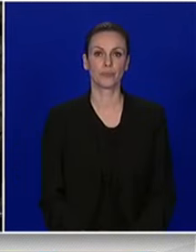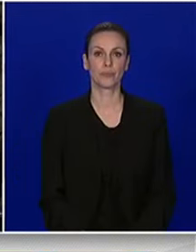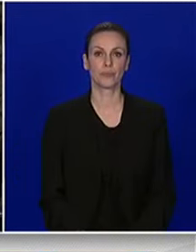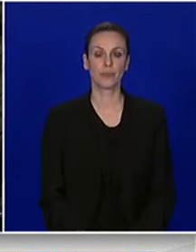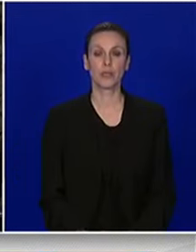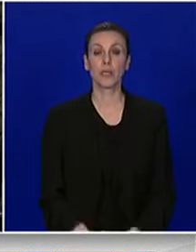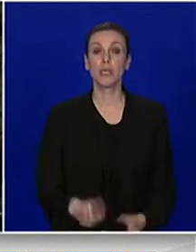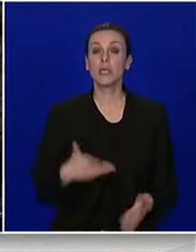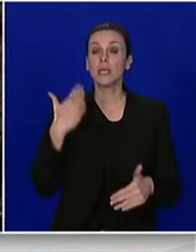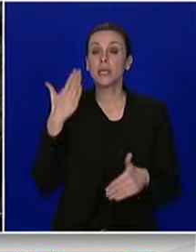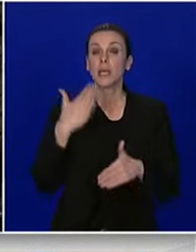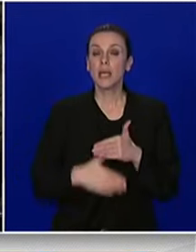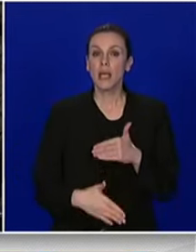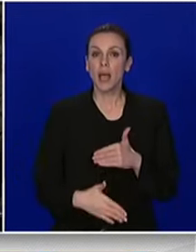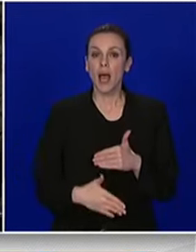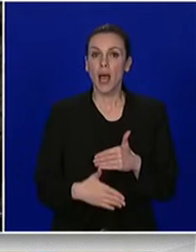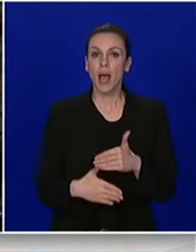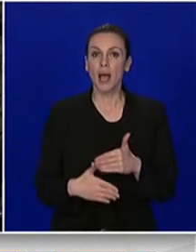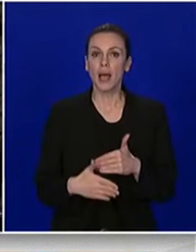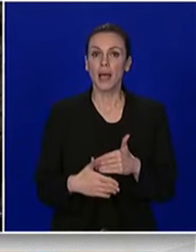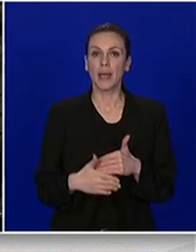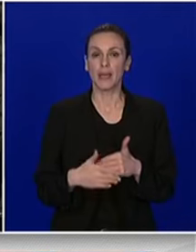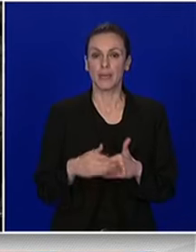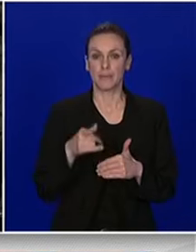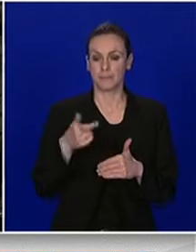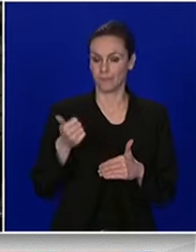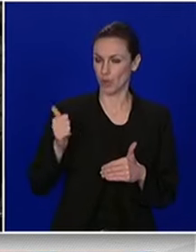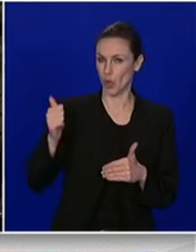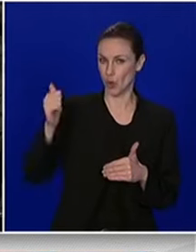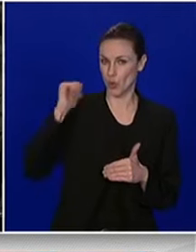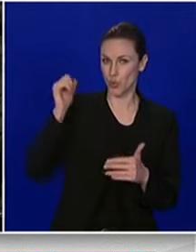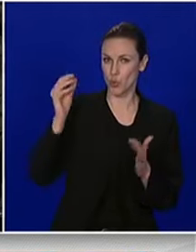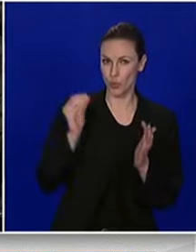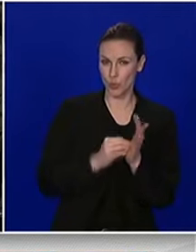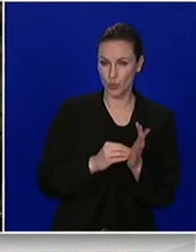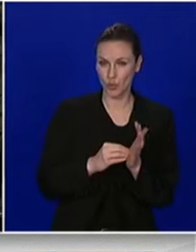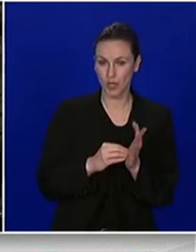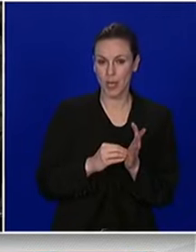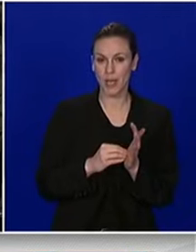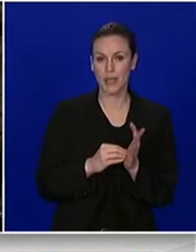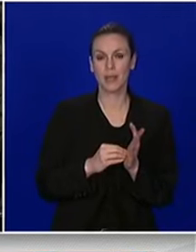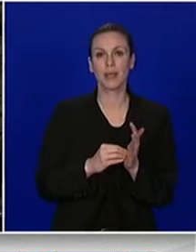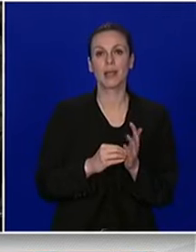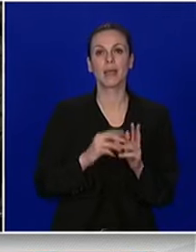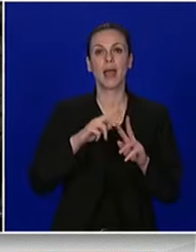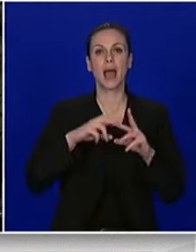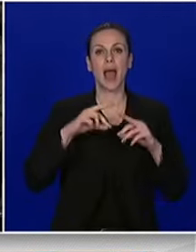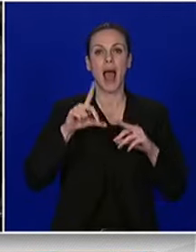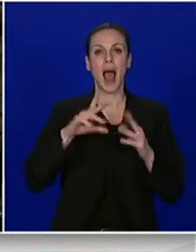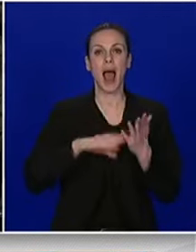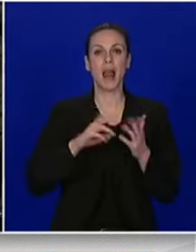I na kraju, sa jučerašnjim datumom, HAMLED je zaprimio